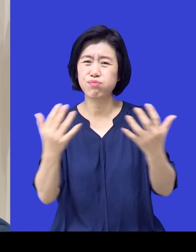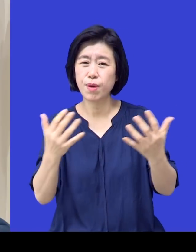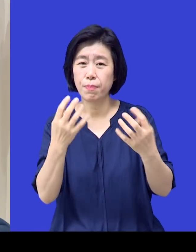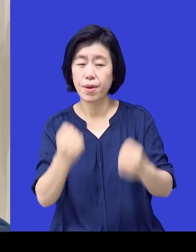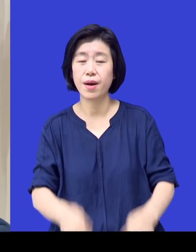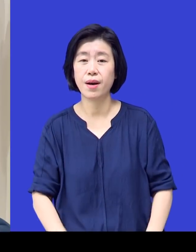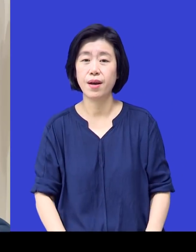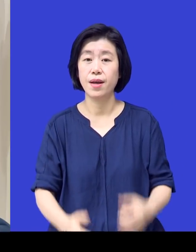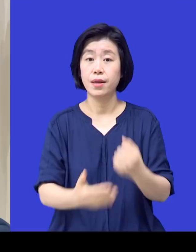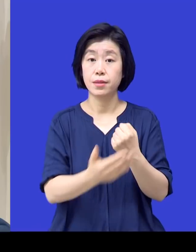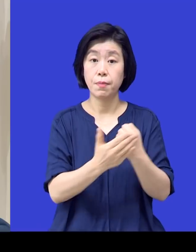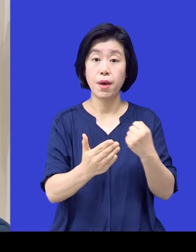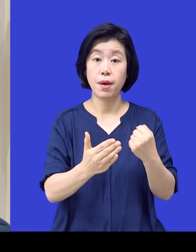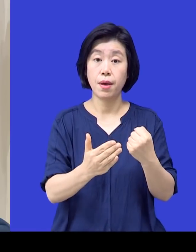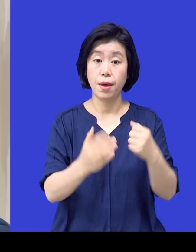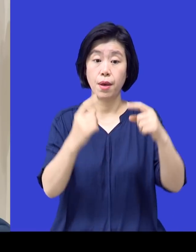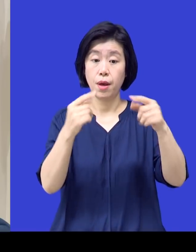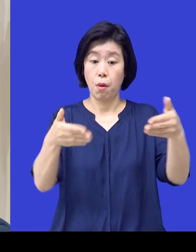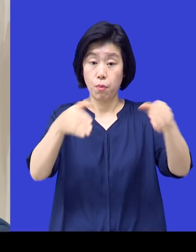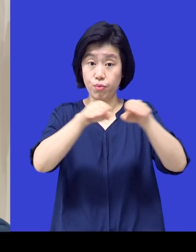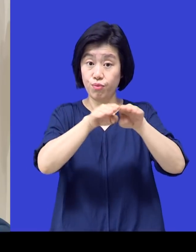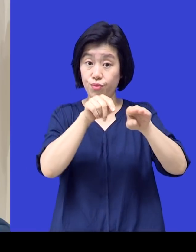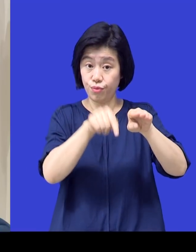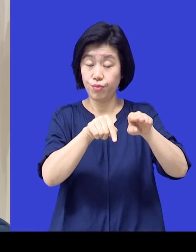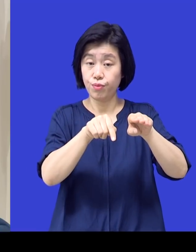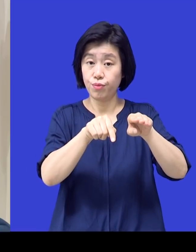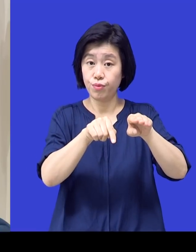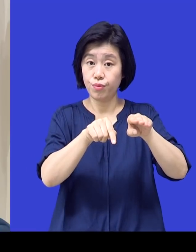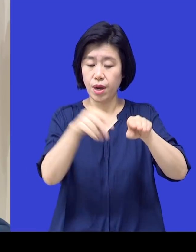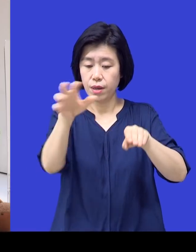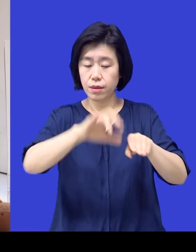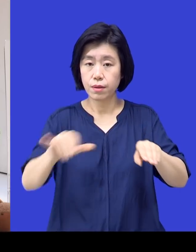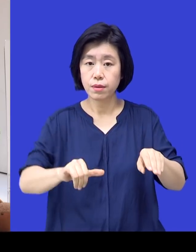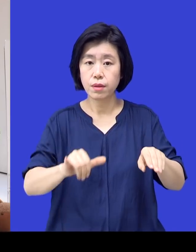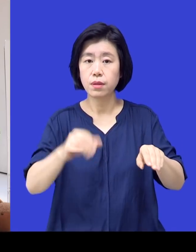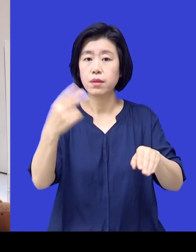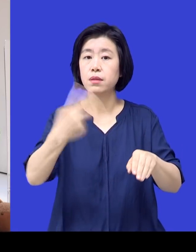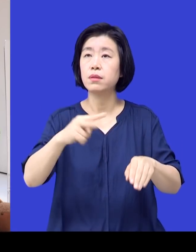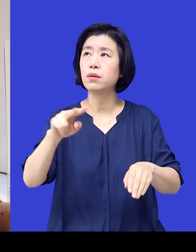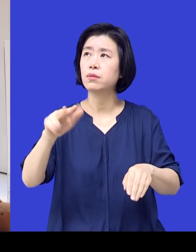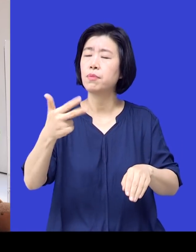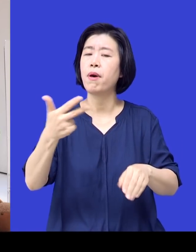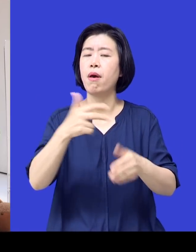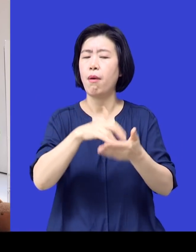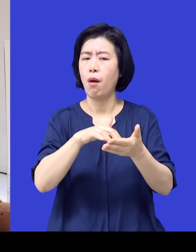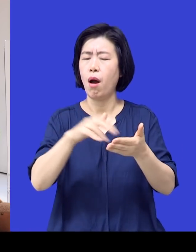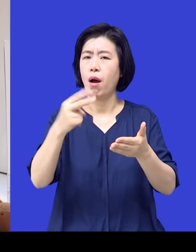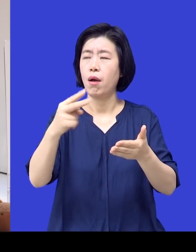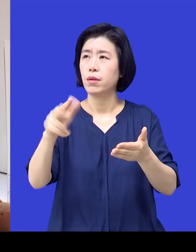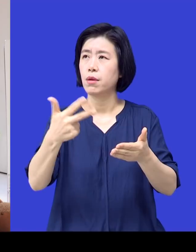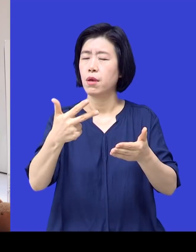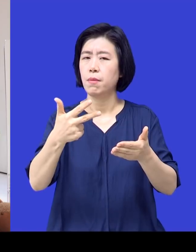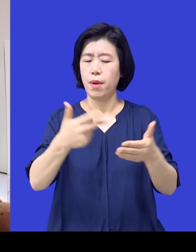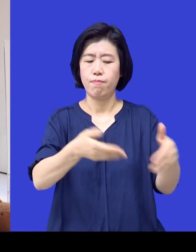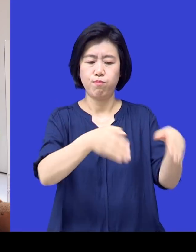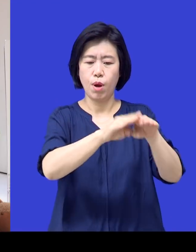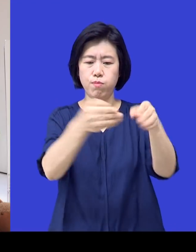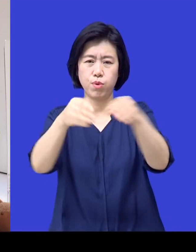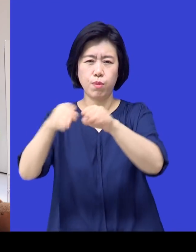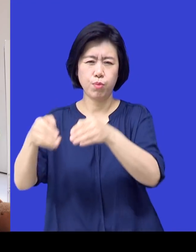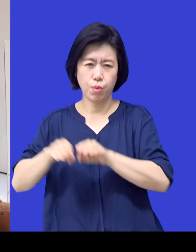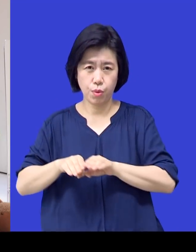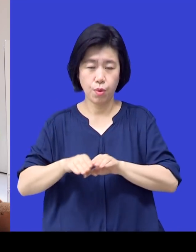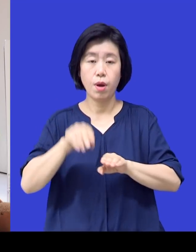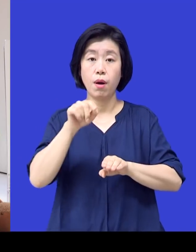교회당이 교회가 되는 그 보육원 교회당만 2,700개의 교회당을 지었고요. 한 보육원당